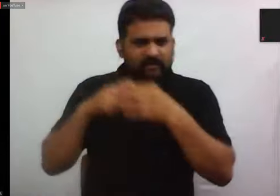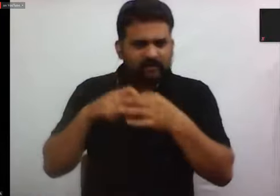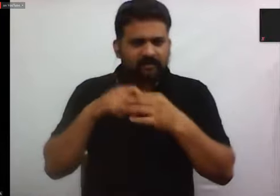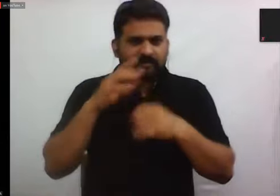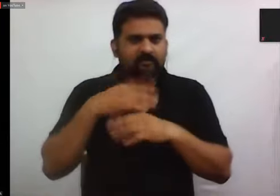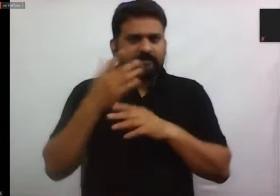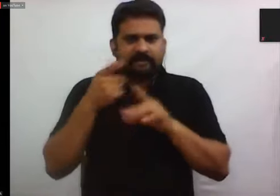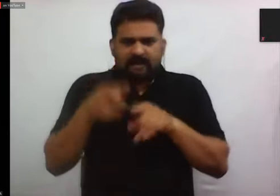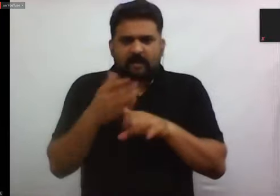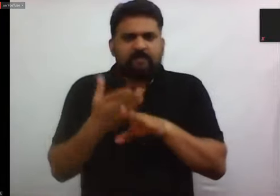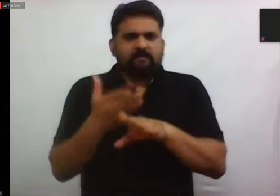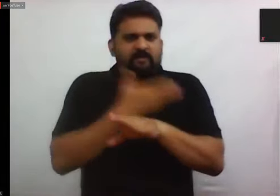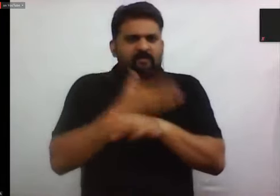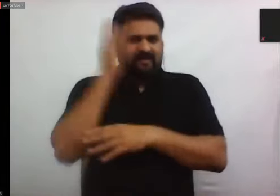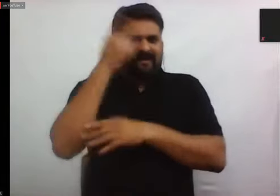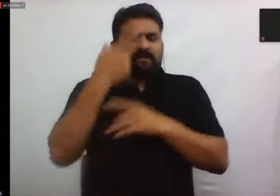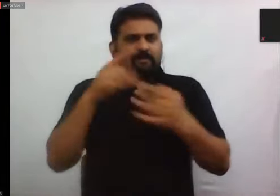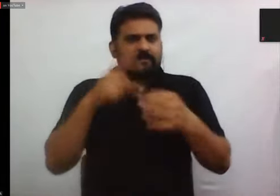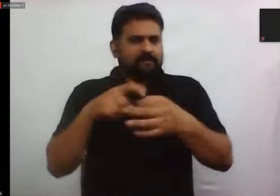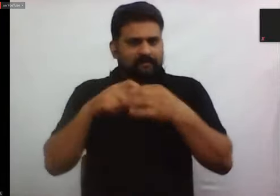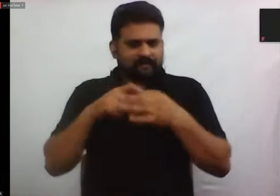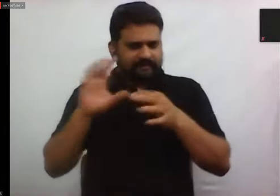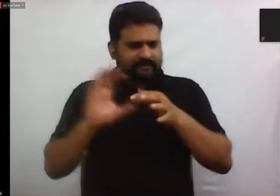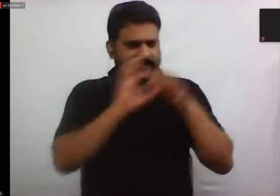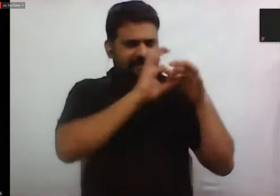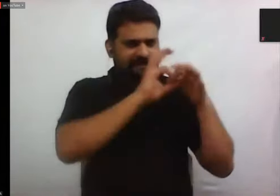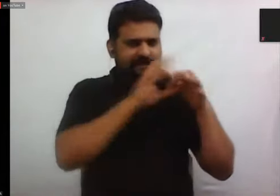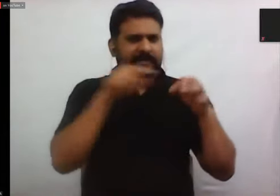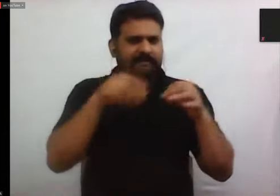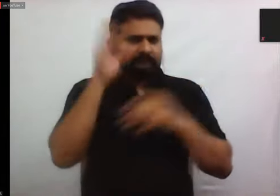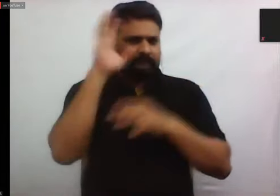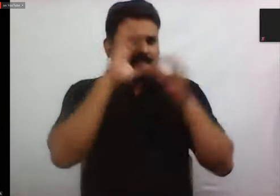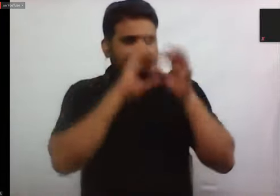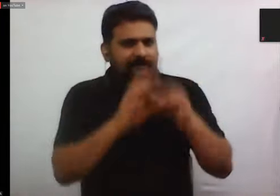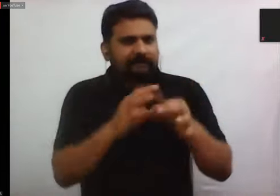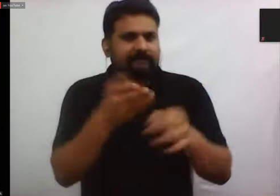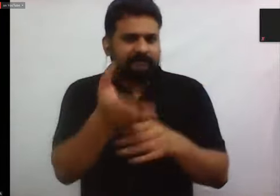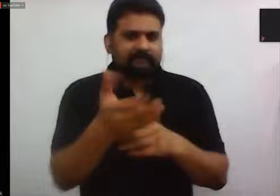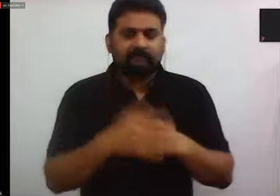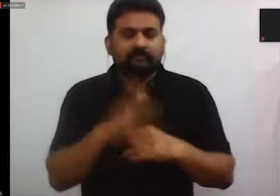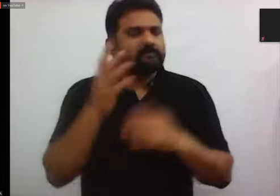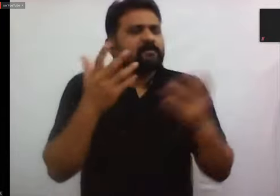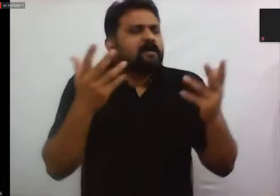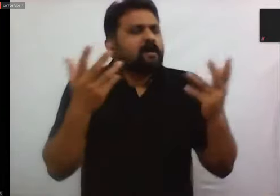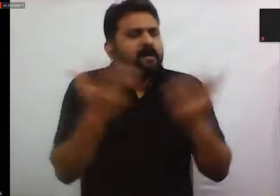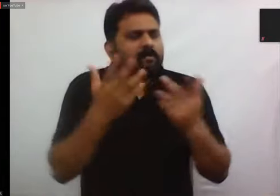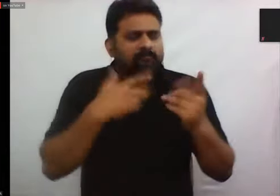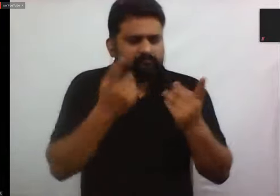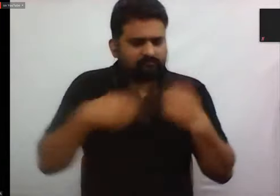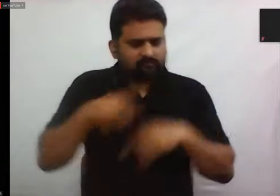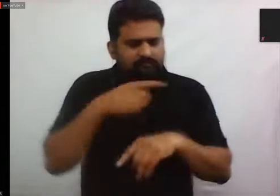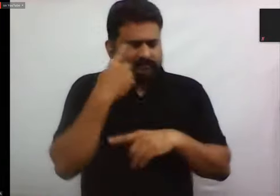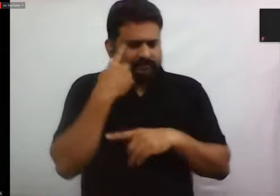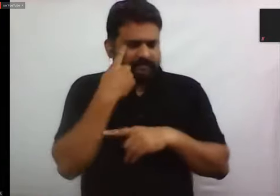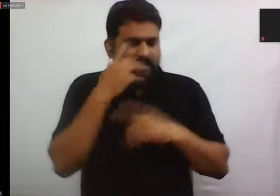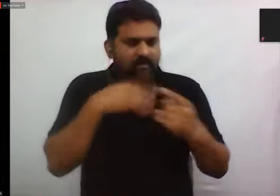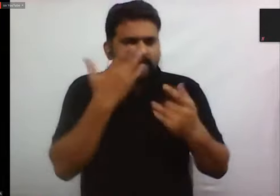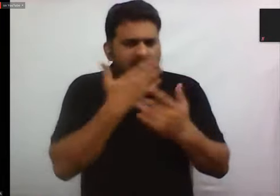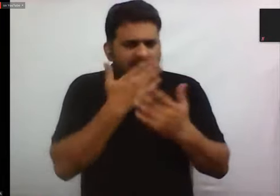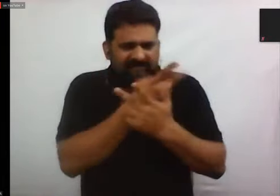सेशन में आया था, आई थिंक इट वाज रिलेवेंट टू दिस सेशन। हाउ कैन वी अंडरस्टैंड और टीच कलर